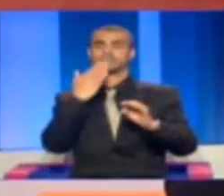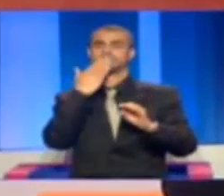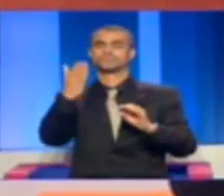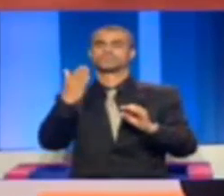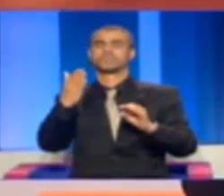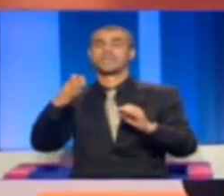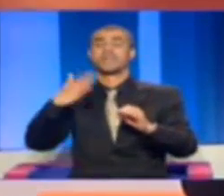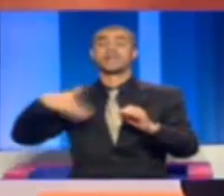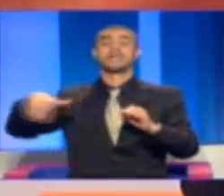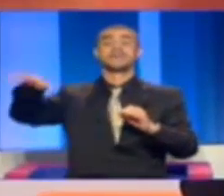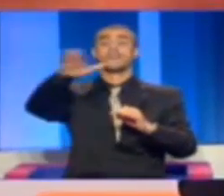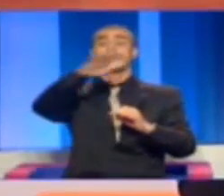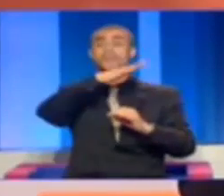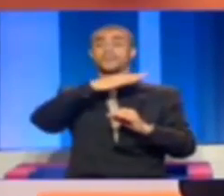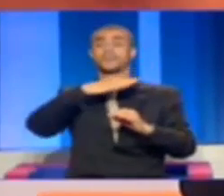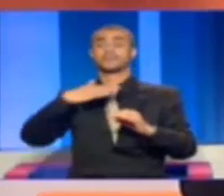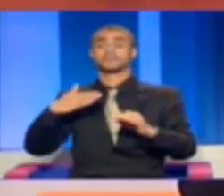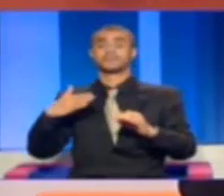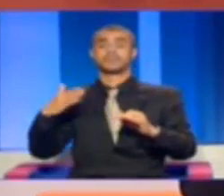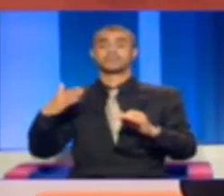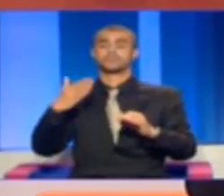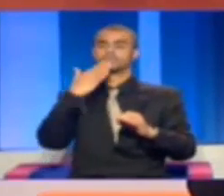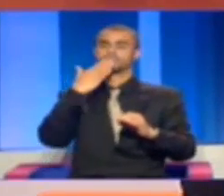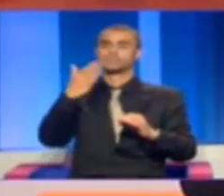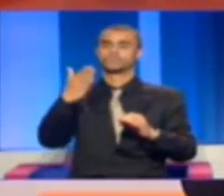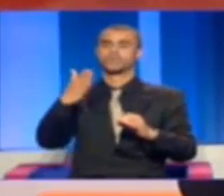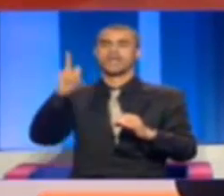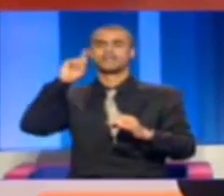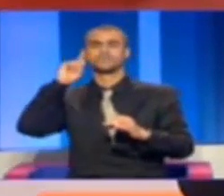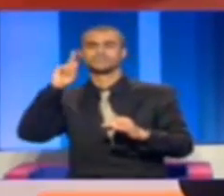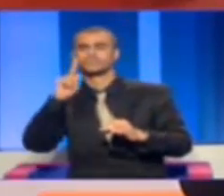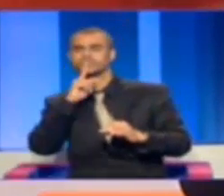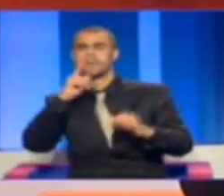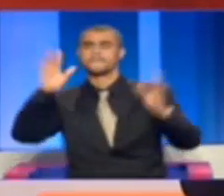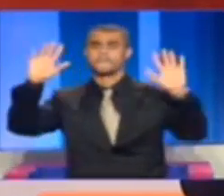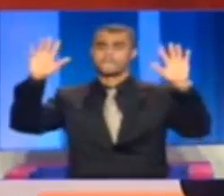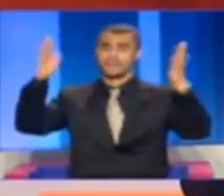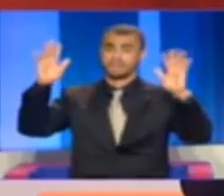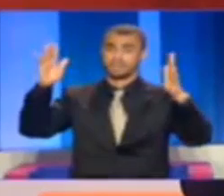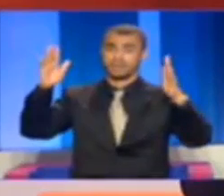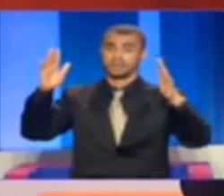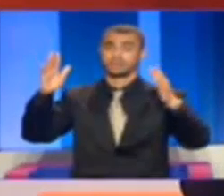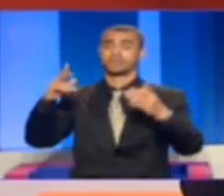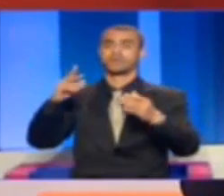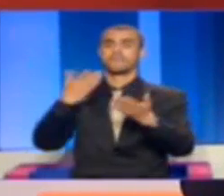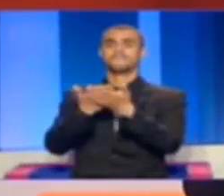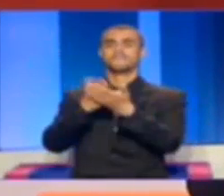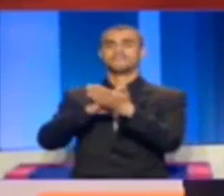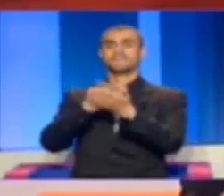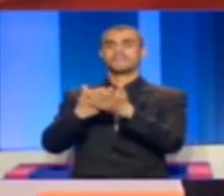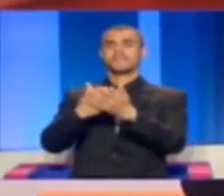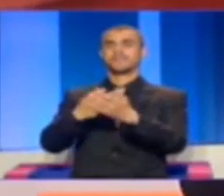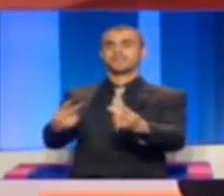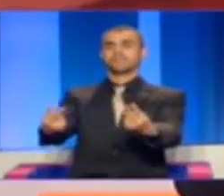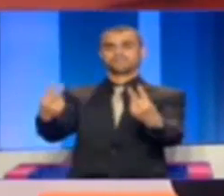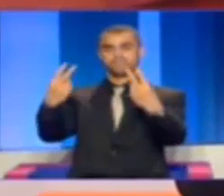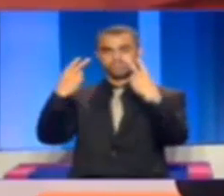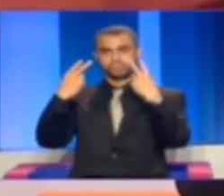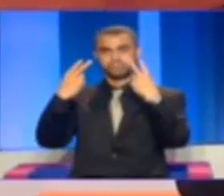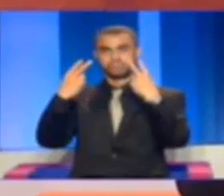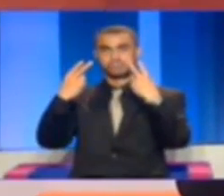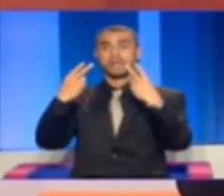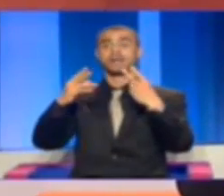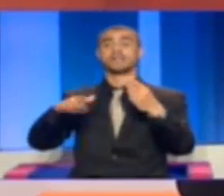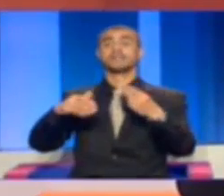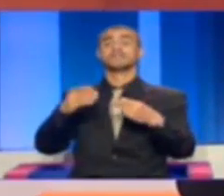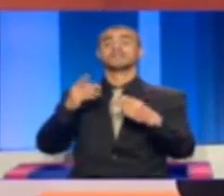المتابعة، وتحية لمشاهدينا من هذه الفئة، فئة الصم الذين تابعوا معنا الحلقة المترجمة بلغة الإشارة. نتمنى أن